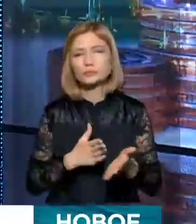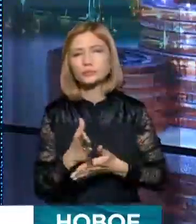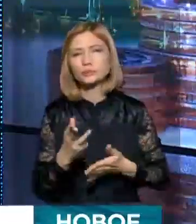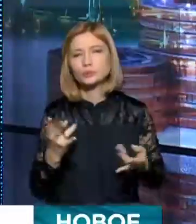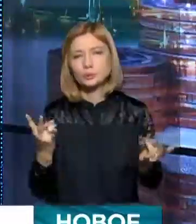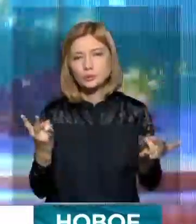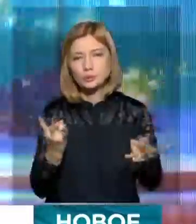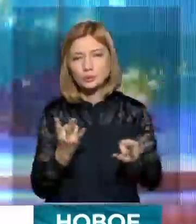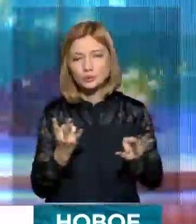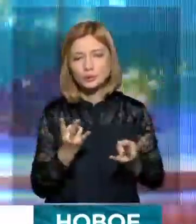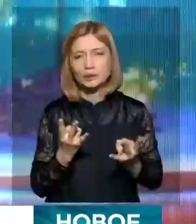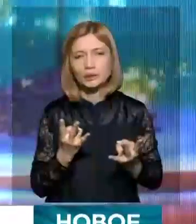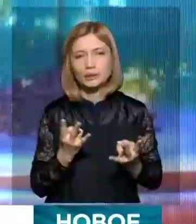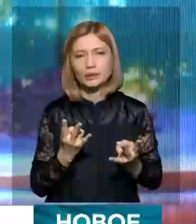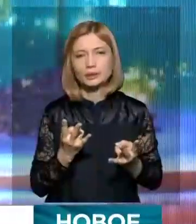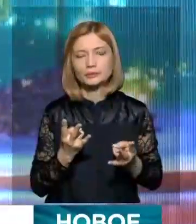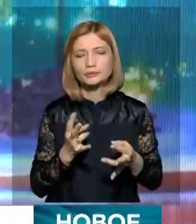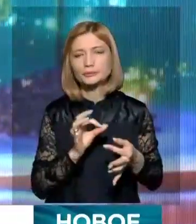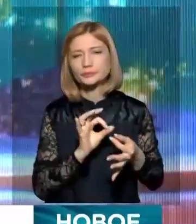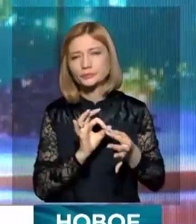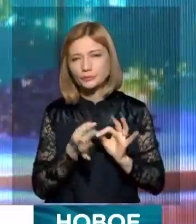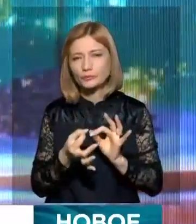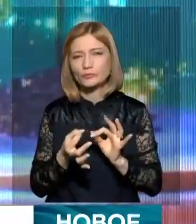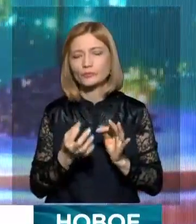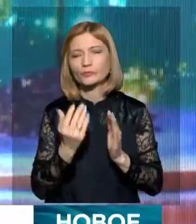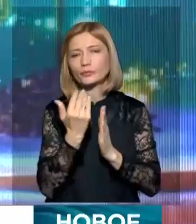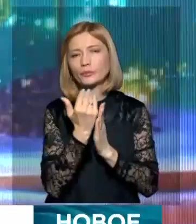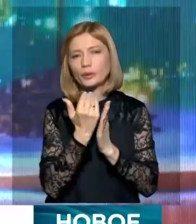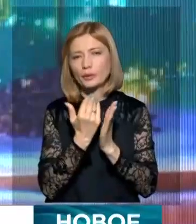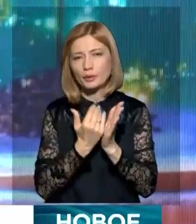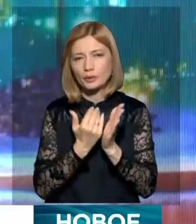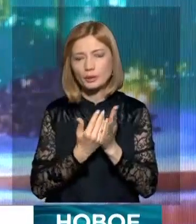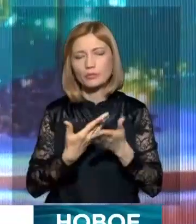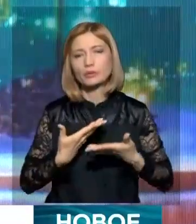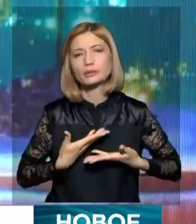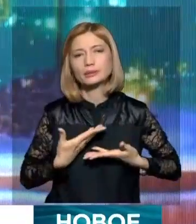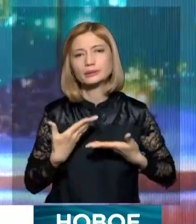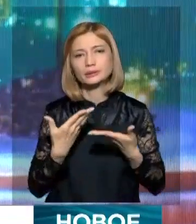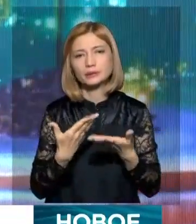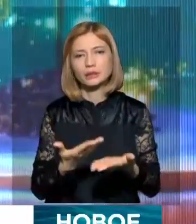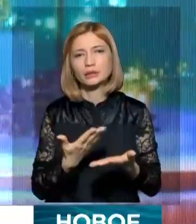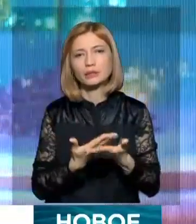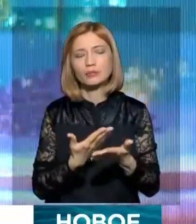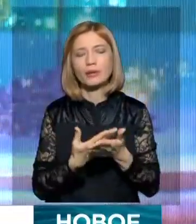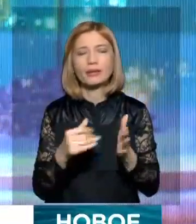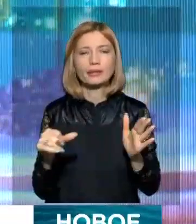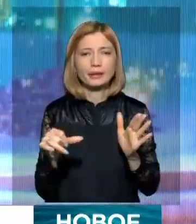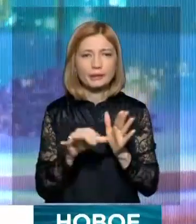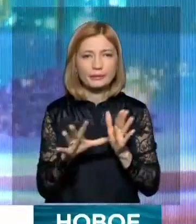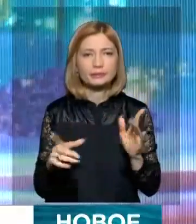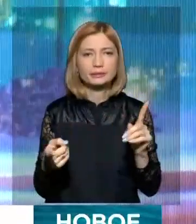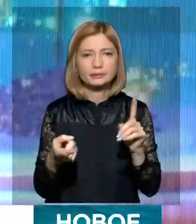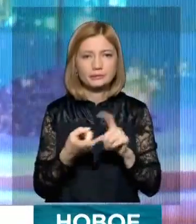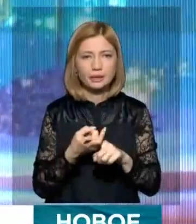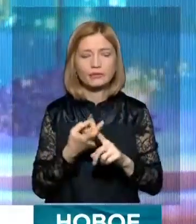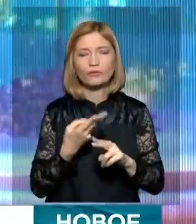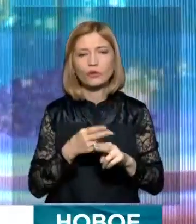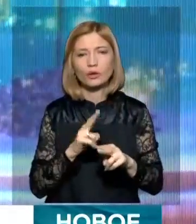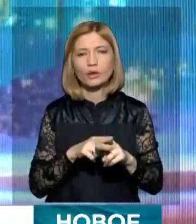очень точечные, конкретные предложения по снижению и декарбонизации именно сферы энергетики, так как она является